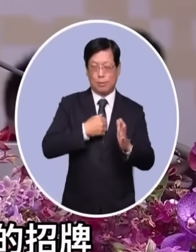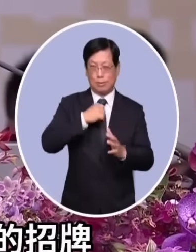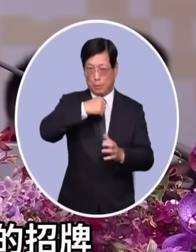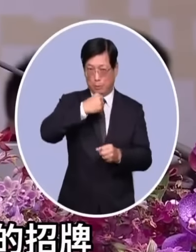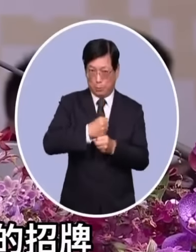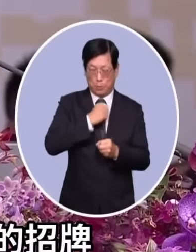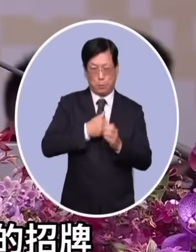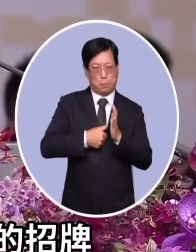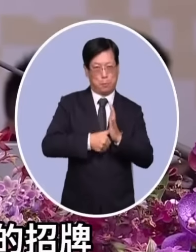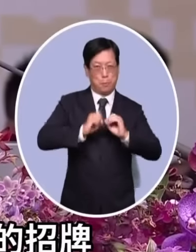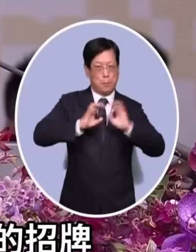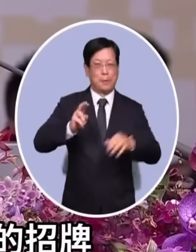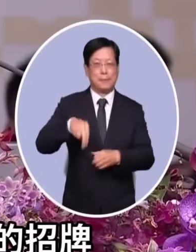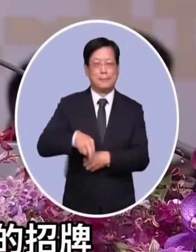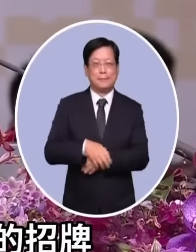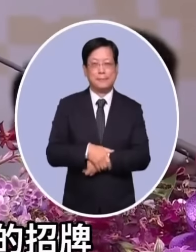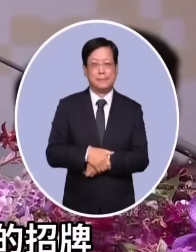招牌。